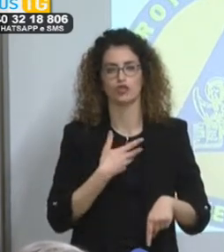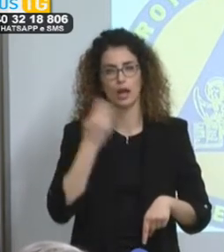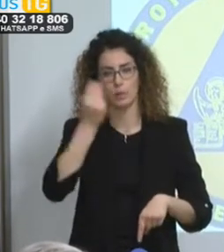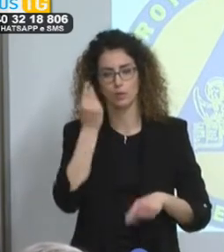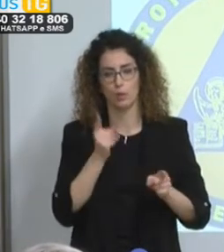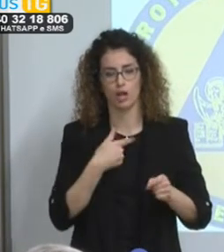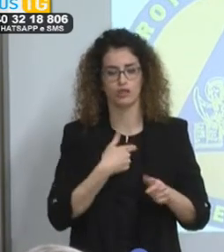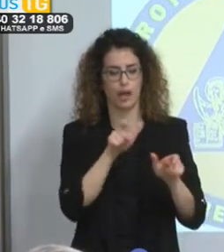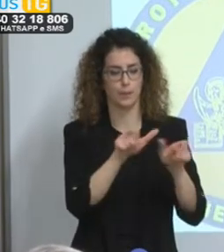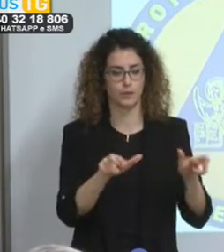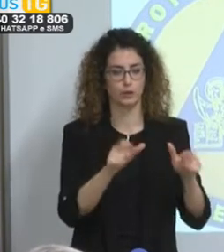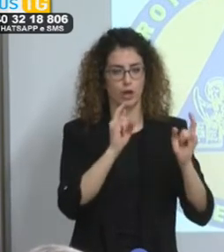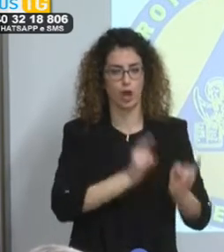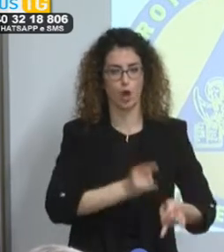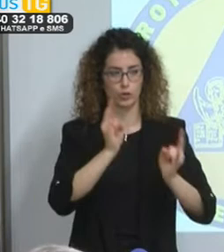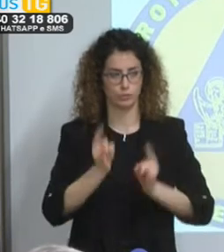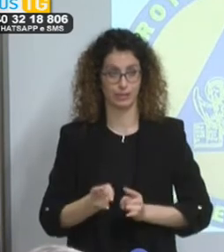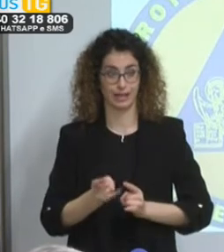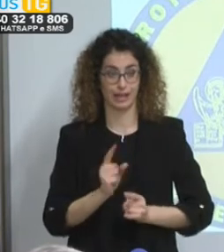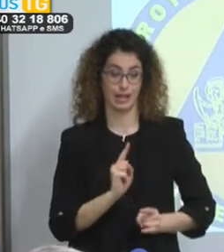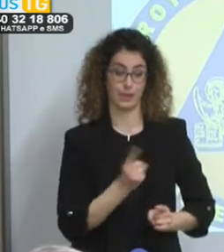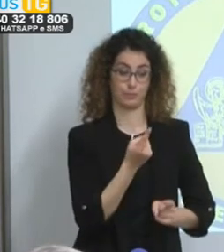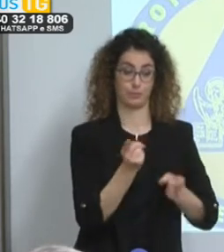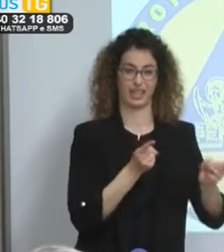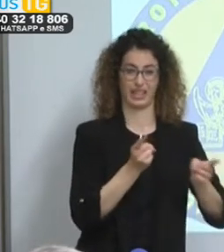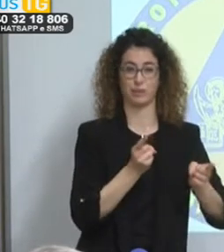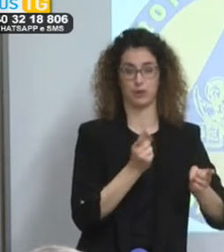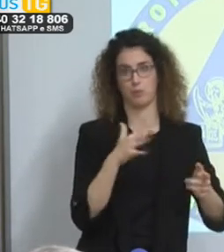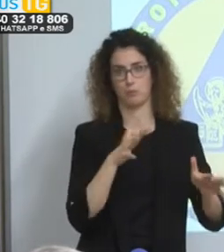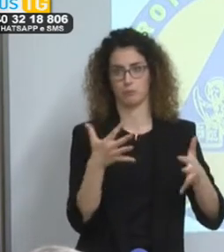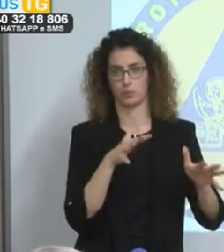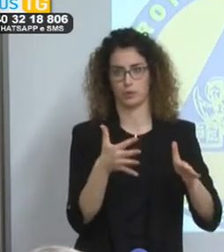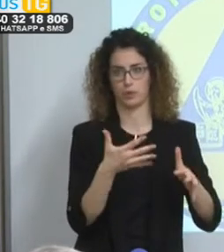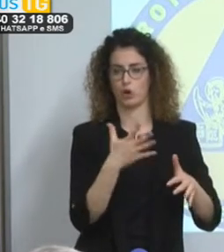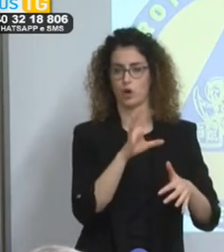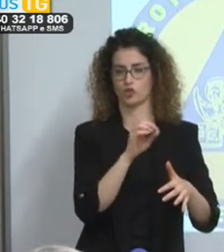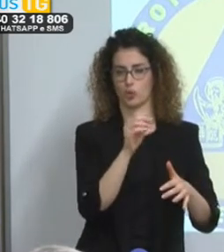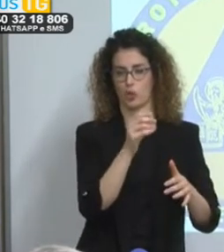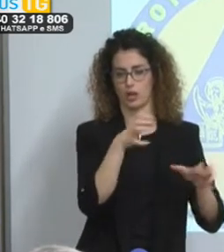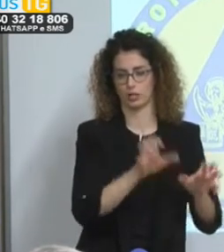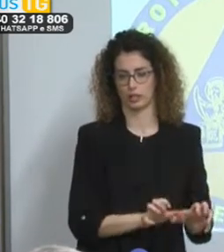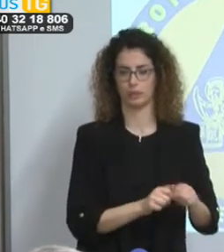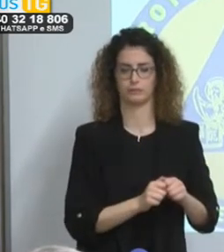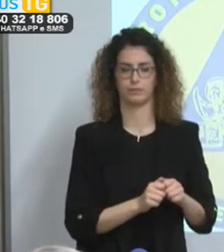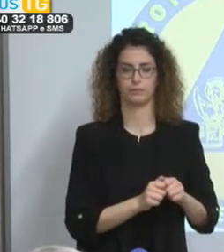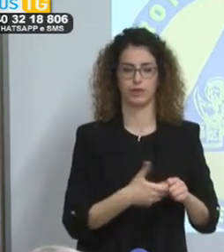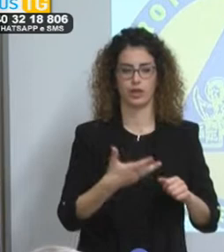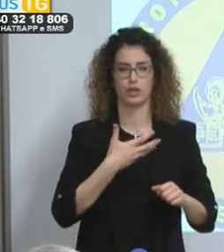pensate, abbiamo i pazienti in ospedale della prima fase, più o meno, sono 50 in meno,